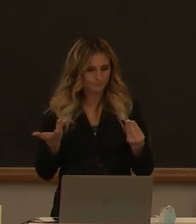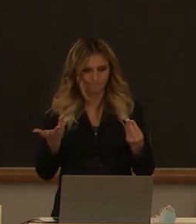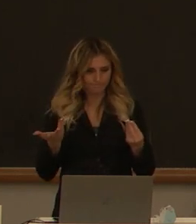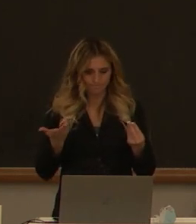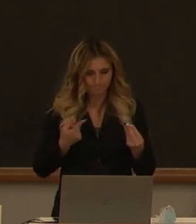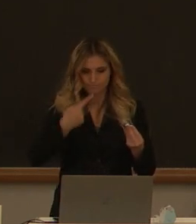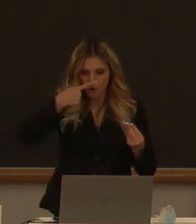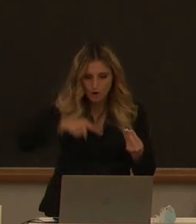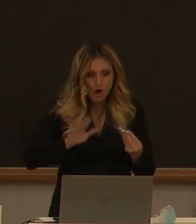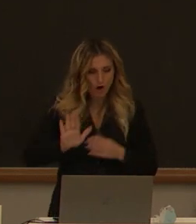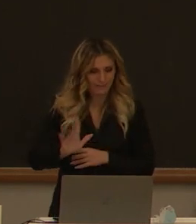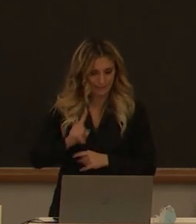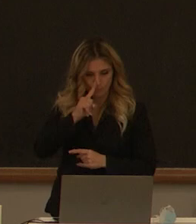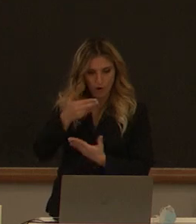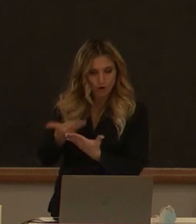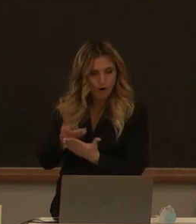in termini